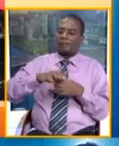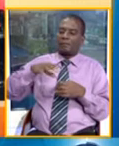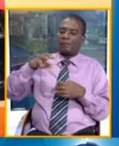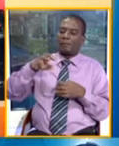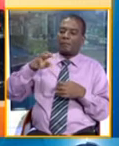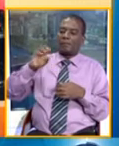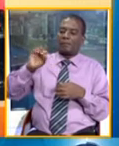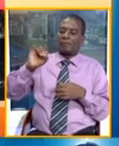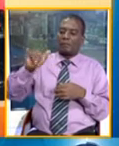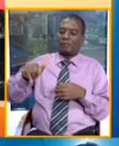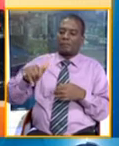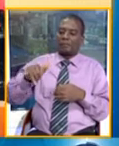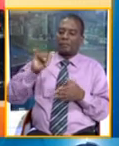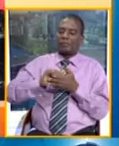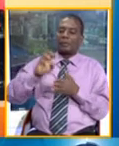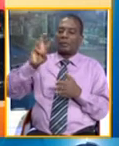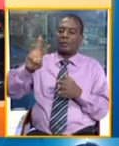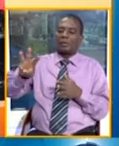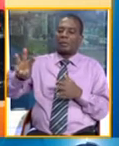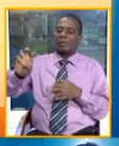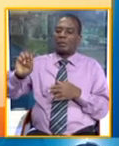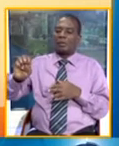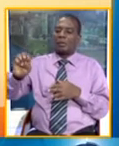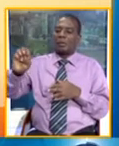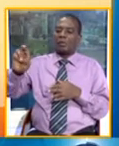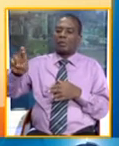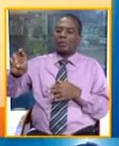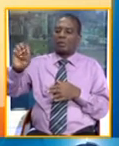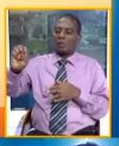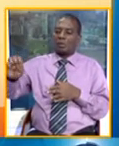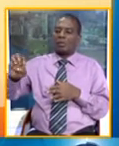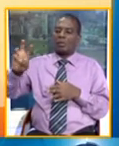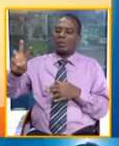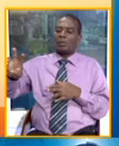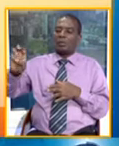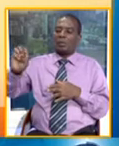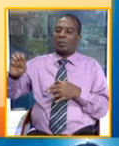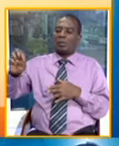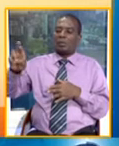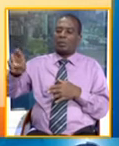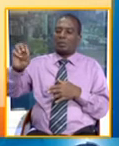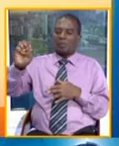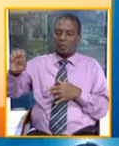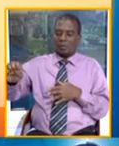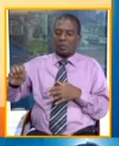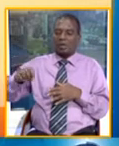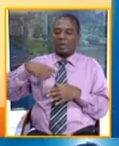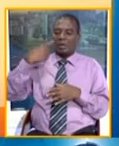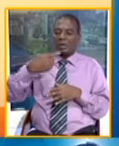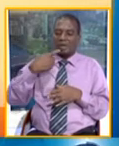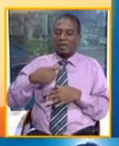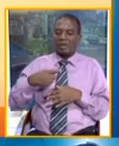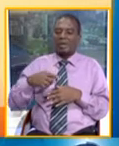Niepo, fondatrice du groupe Kiimbok et membre de l'Académie des sciences, des arts, des cultures